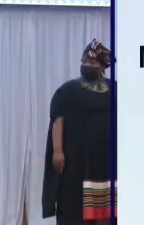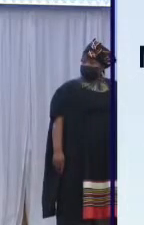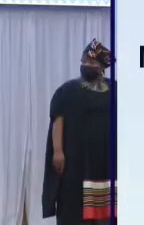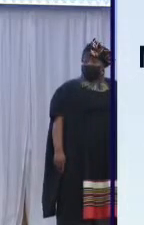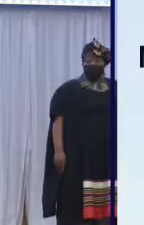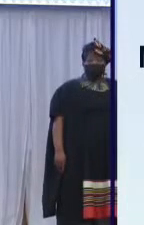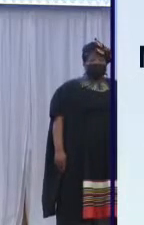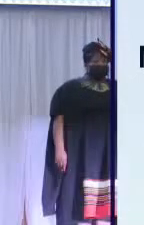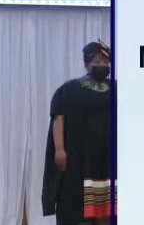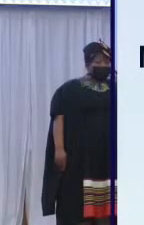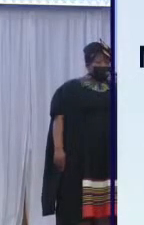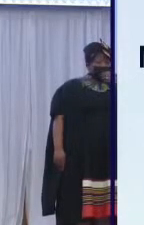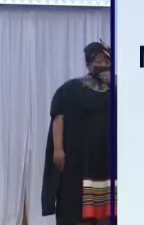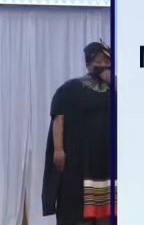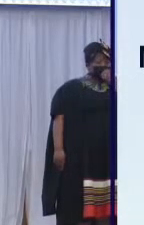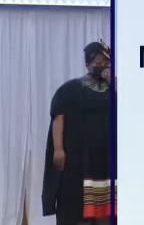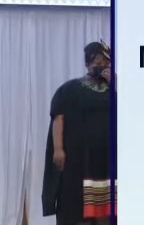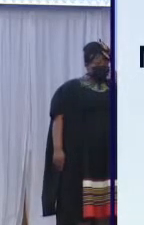Onwaba Mgidlana,